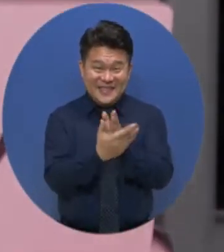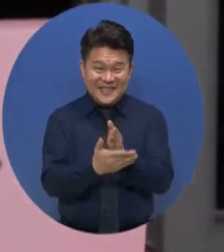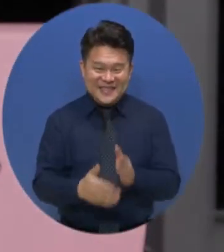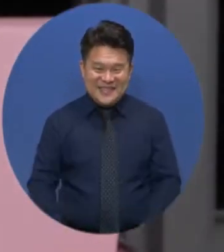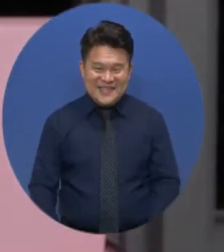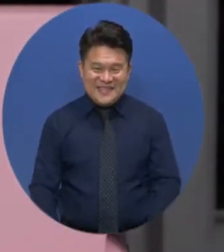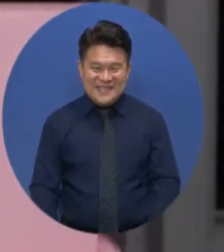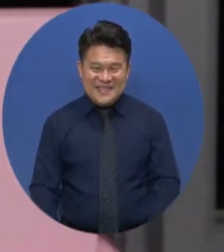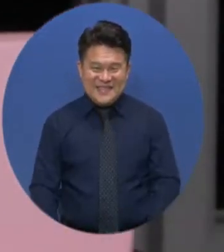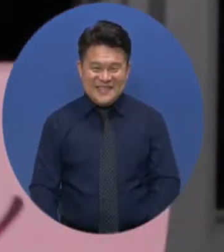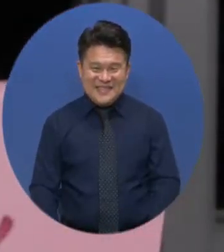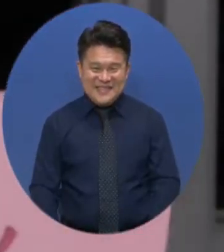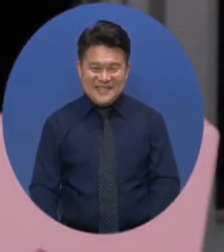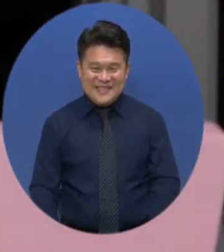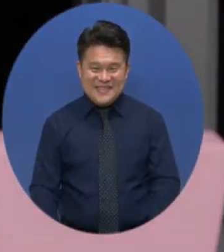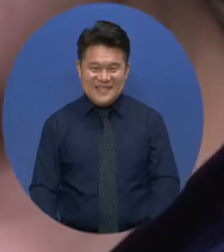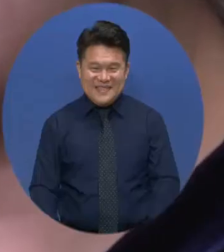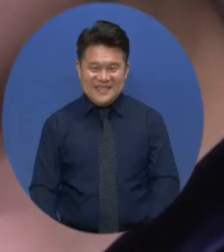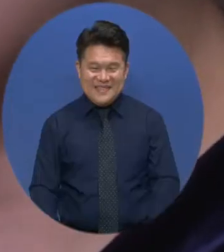오해하지 말아주세요.